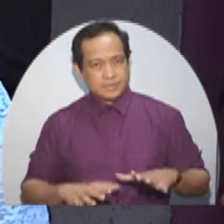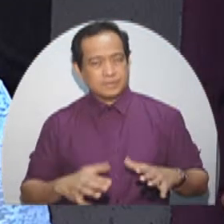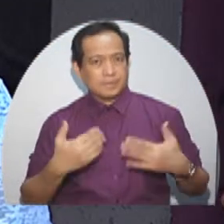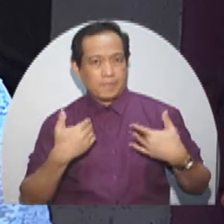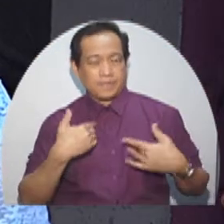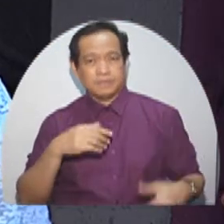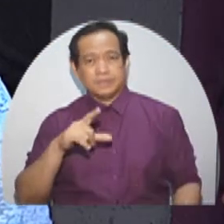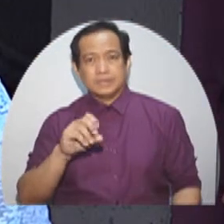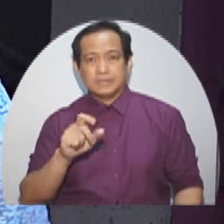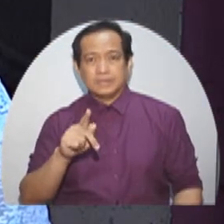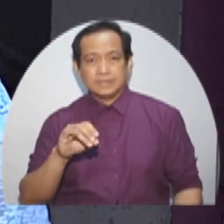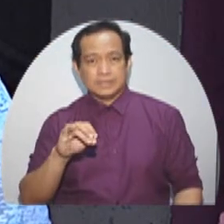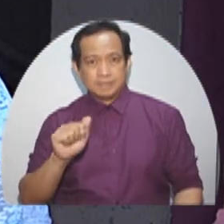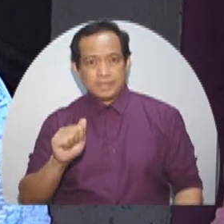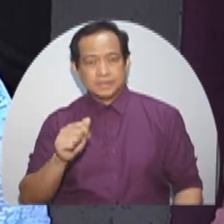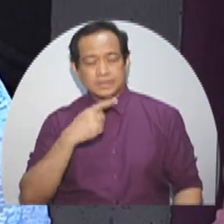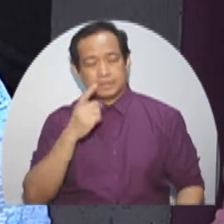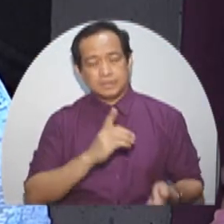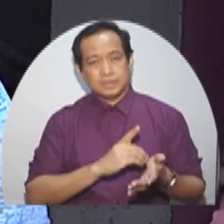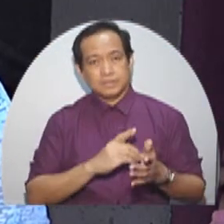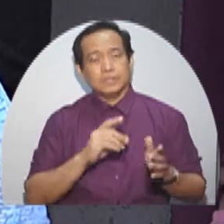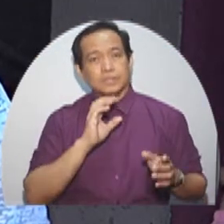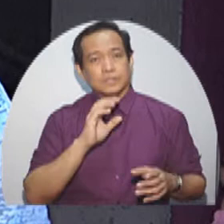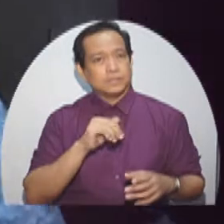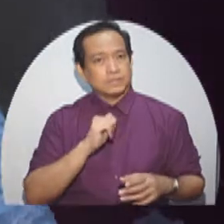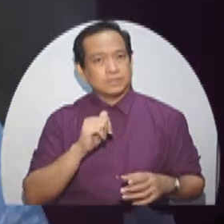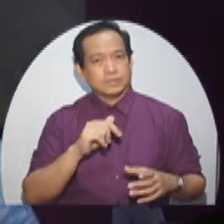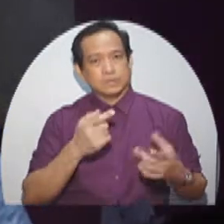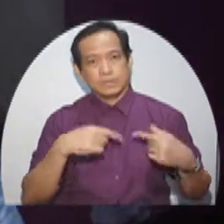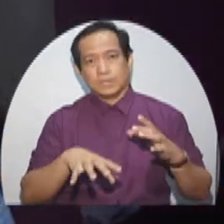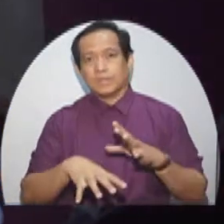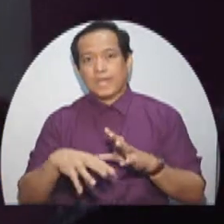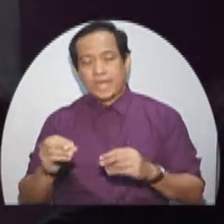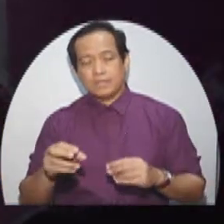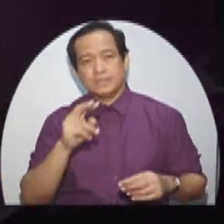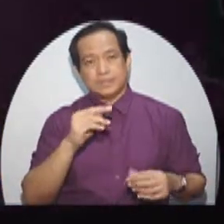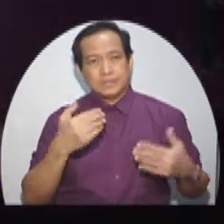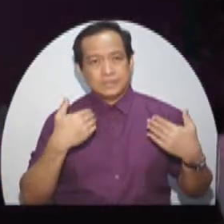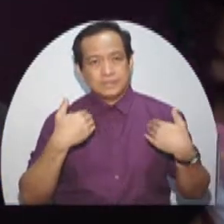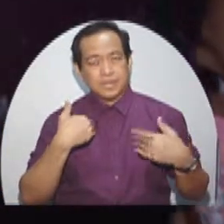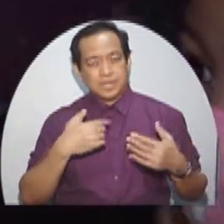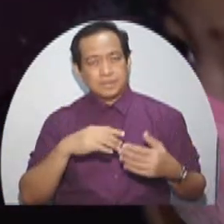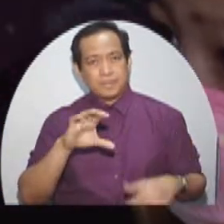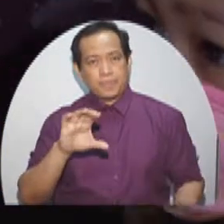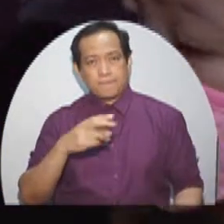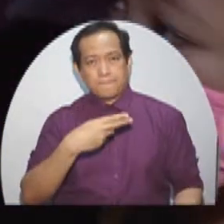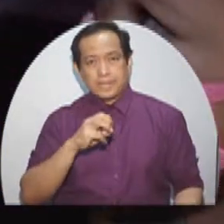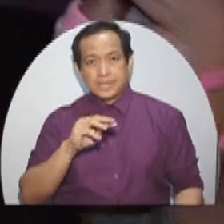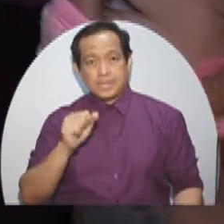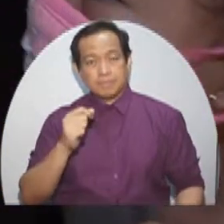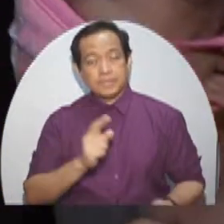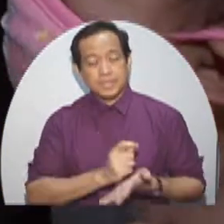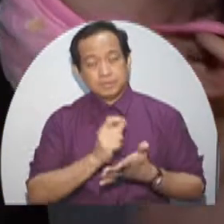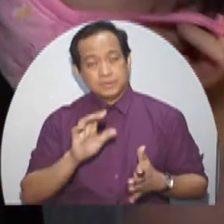leukemia, sabi ng doktor, hindi na kami lalabas kasi magkikimo na daw kami agad kasi may leukemia na